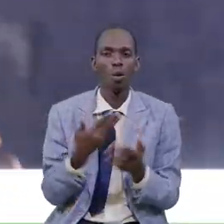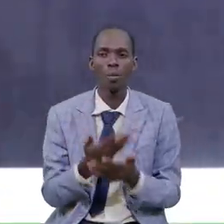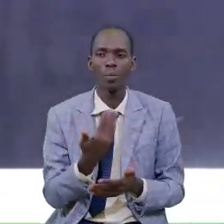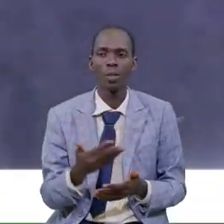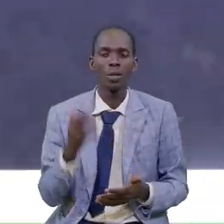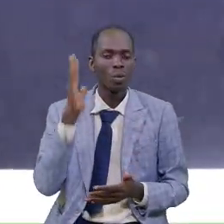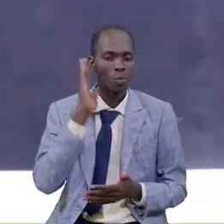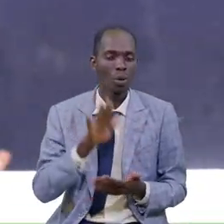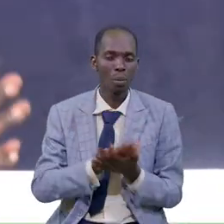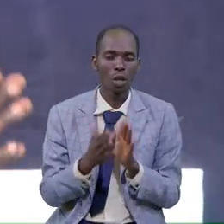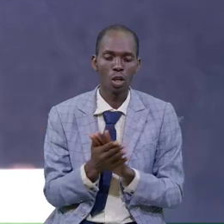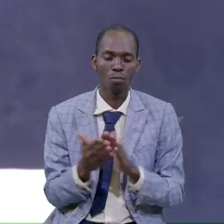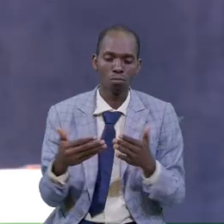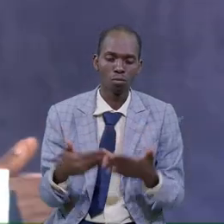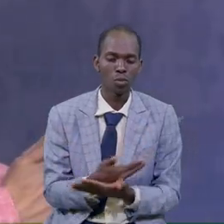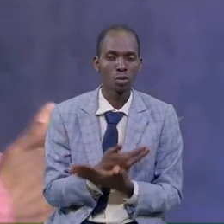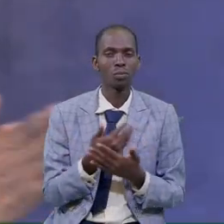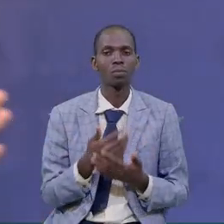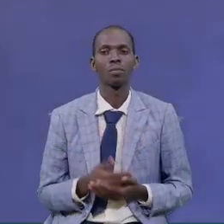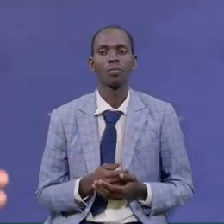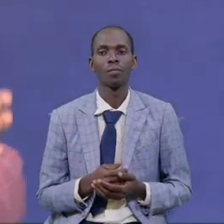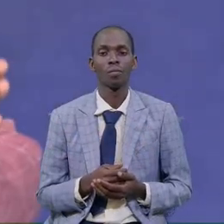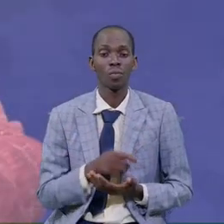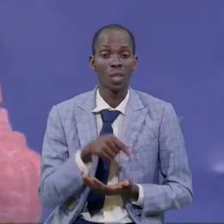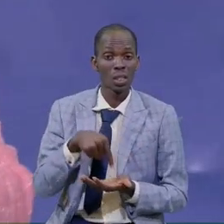Toutes choses sont devenues nouvelles.